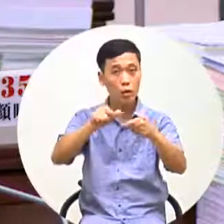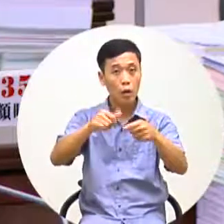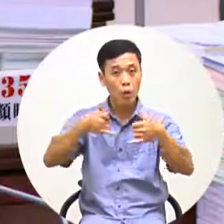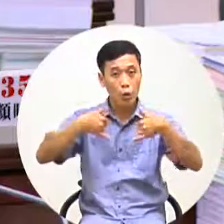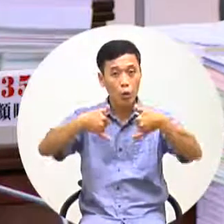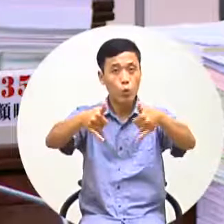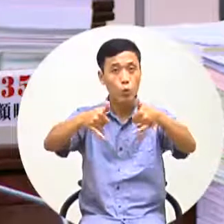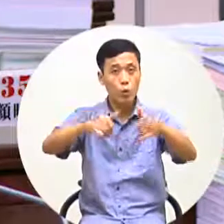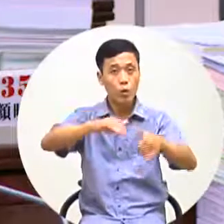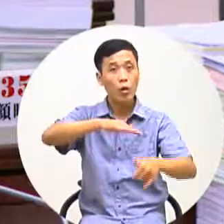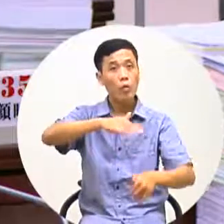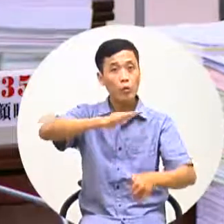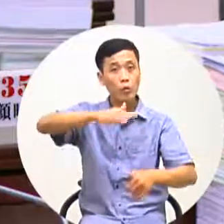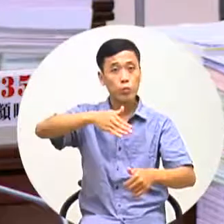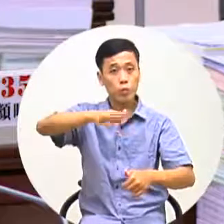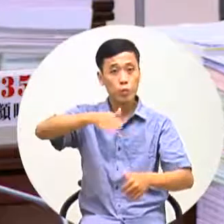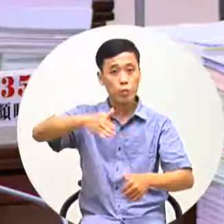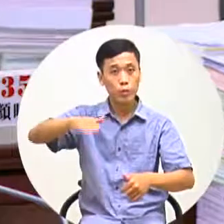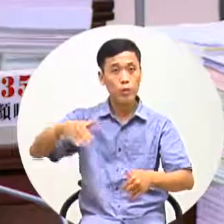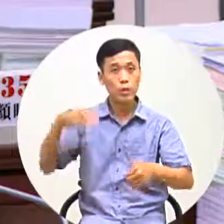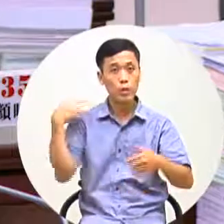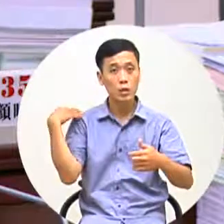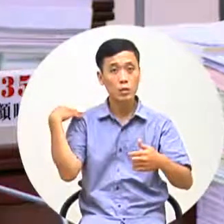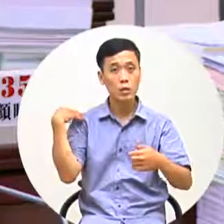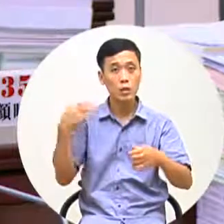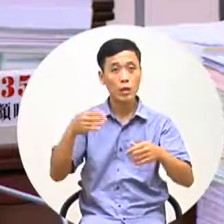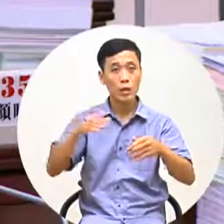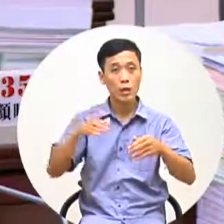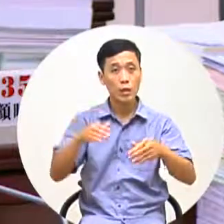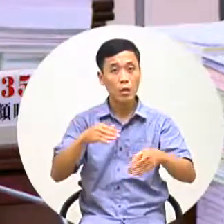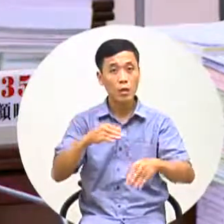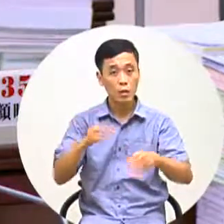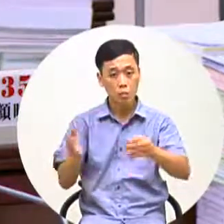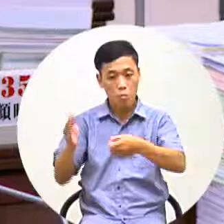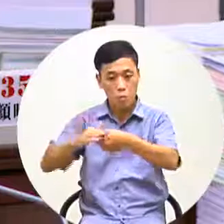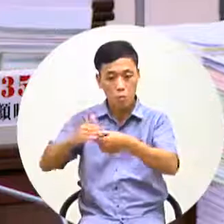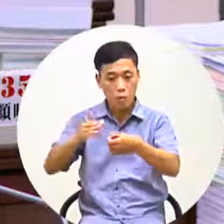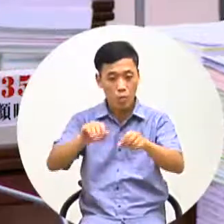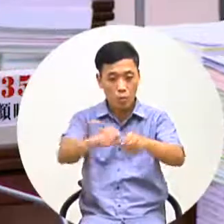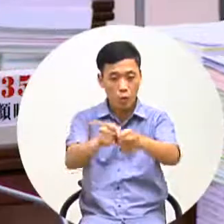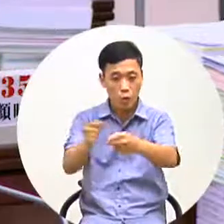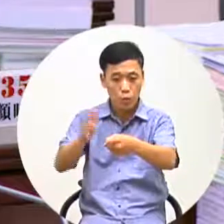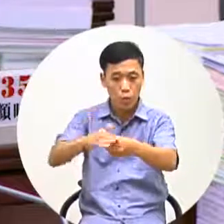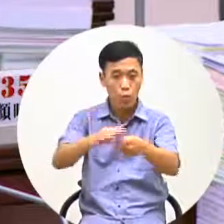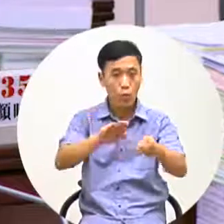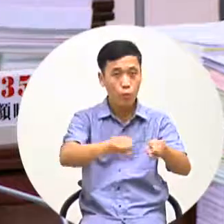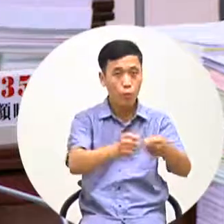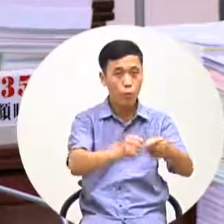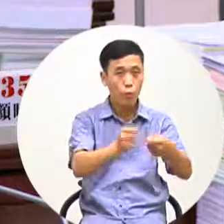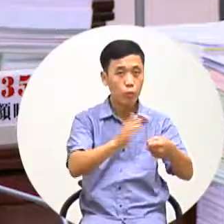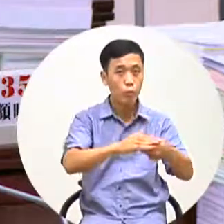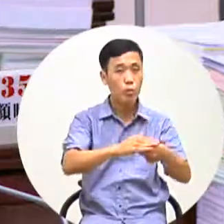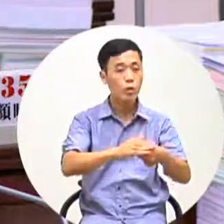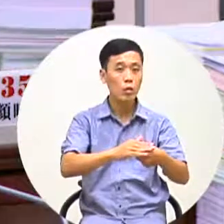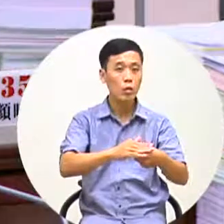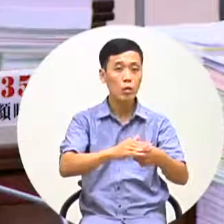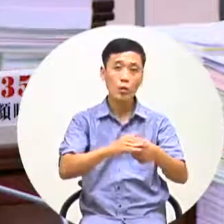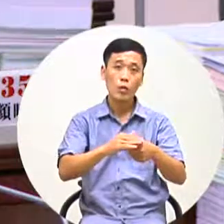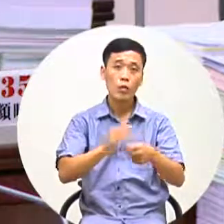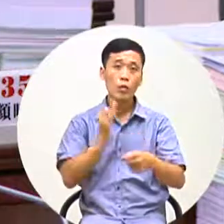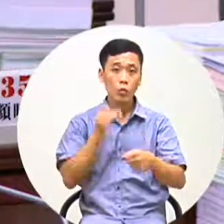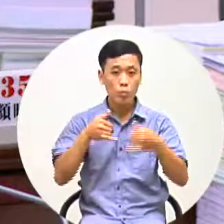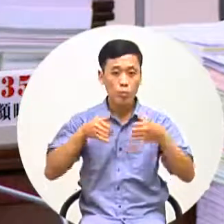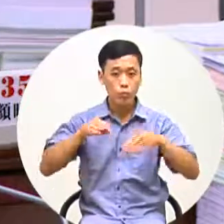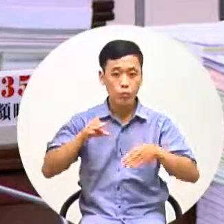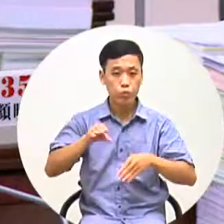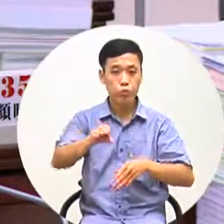只三补一件，只也补一件，啊路行到未啥顺利。那我在这里向赵局长提出来，就是说，我们希